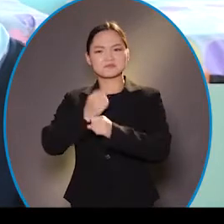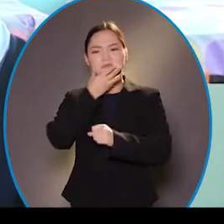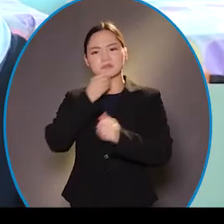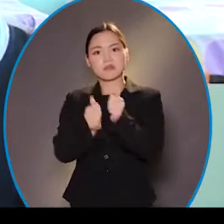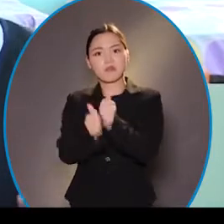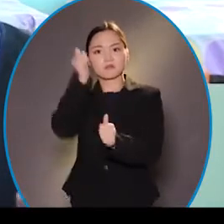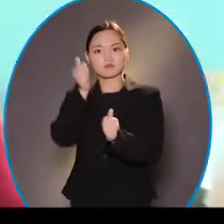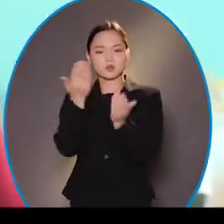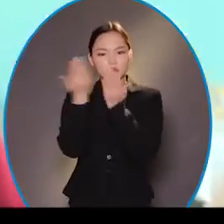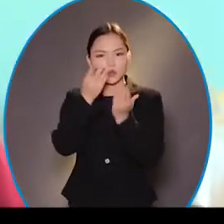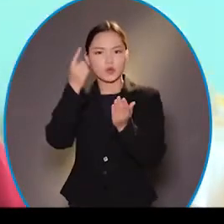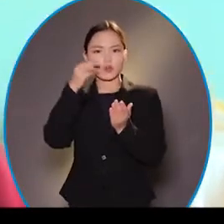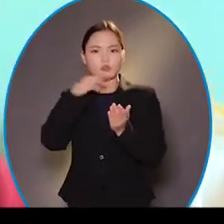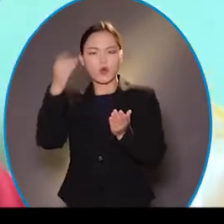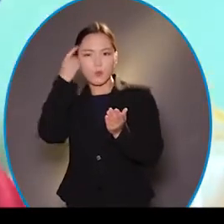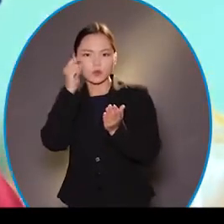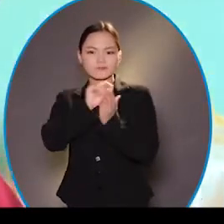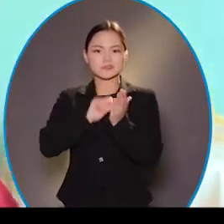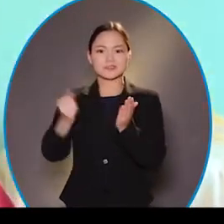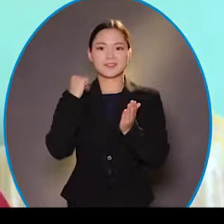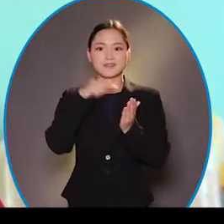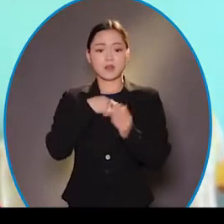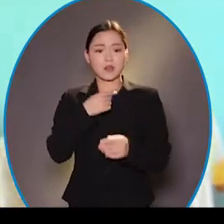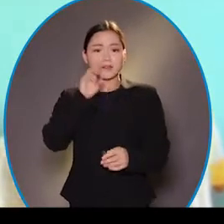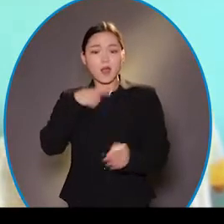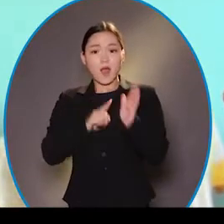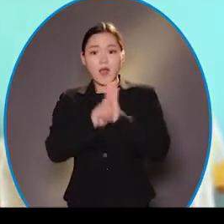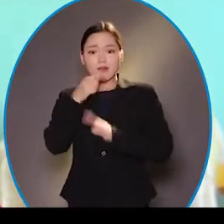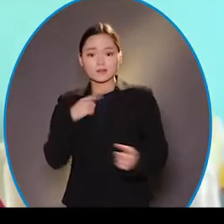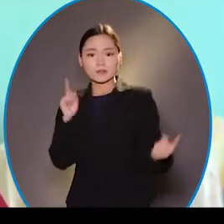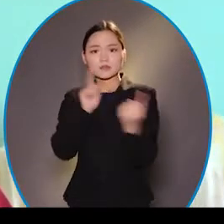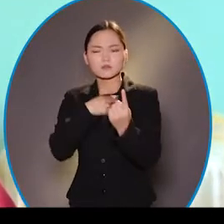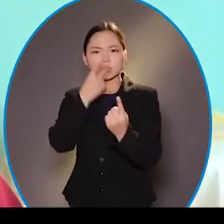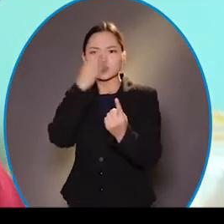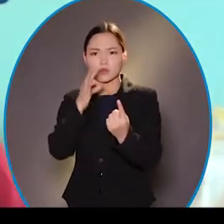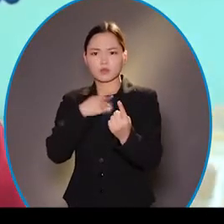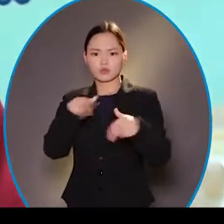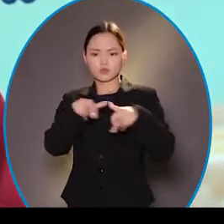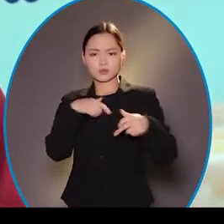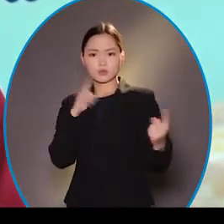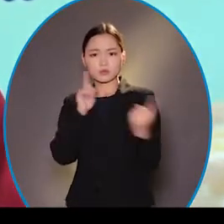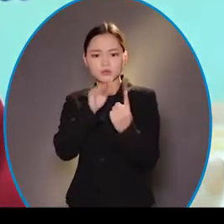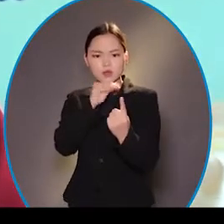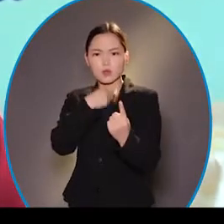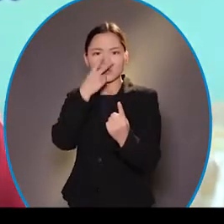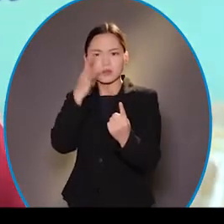бичиж бодож сургасан. Тухайн үед яг ийм хүүхэдтэй авчилж үзээгүй. Анх удаа тэгээд хүүхэд авч учраас